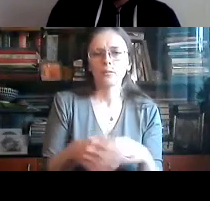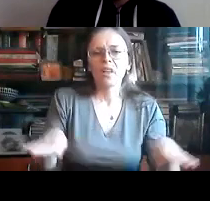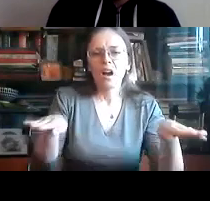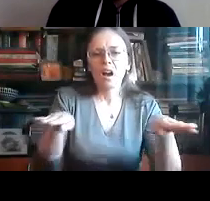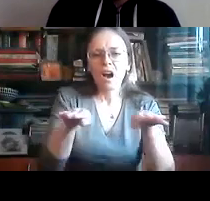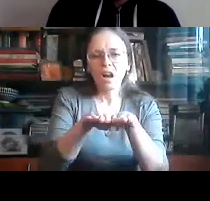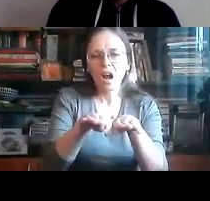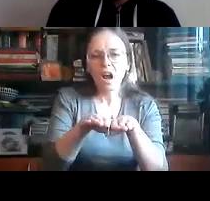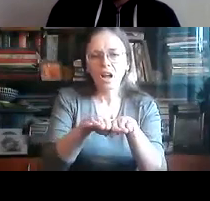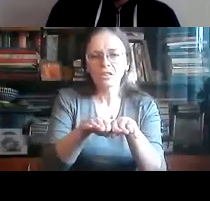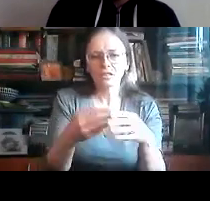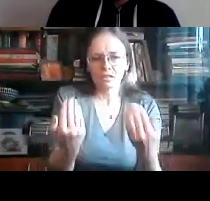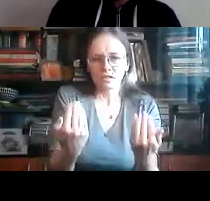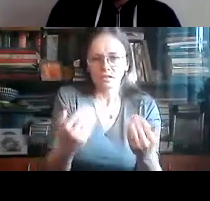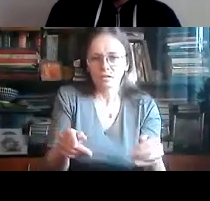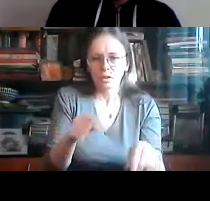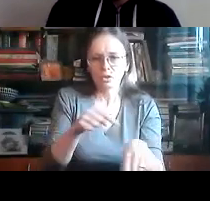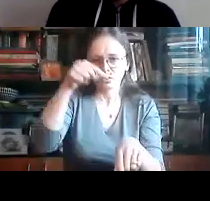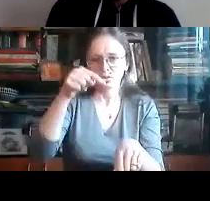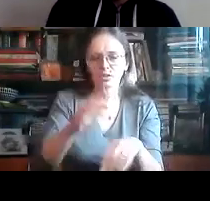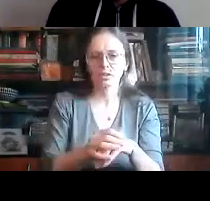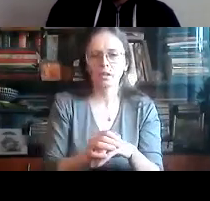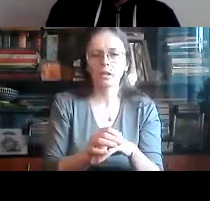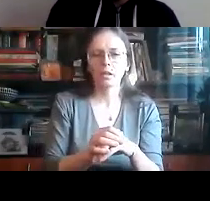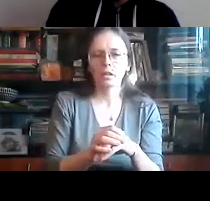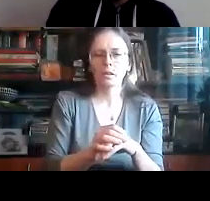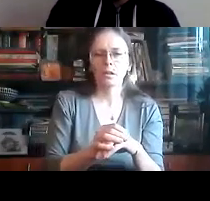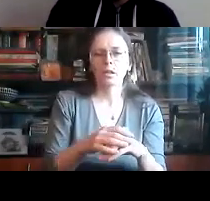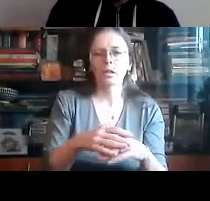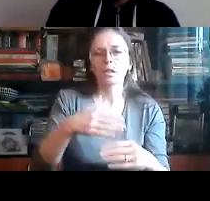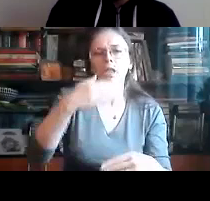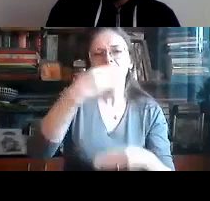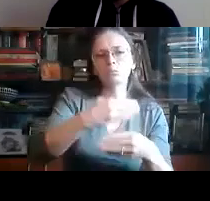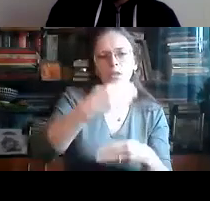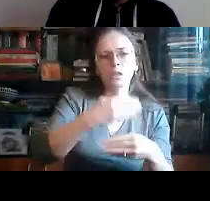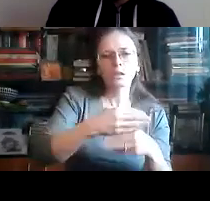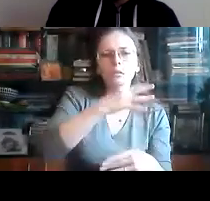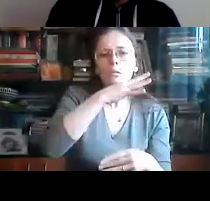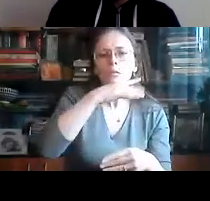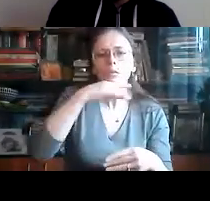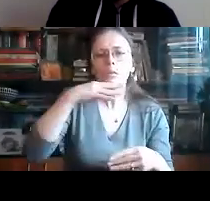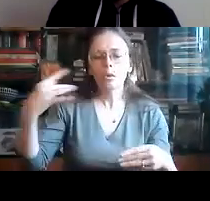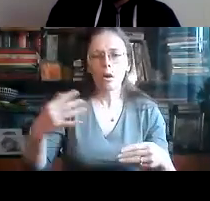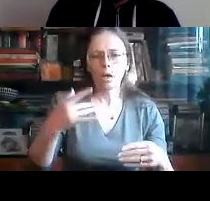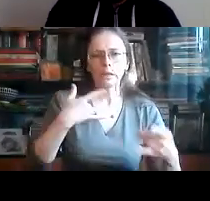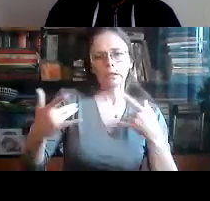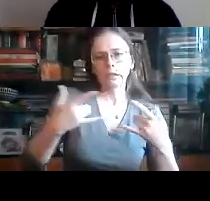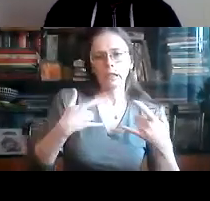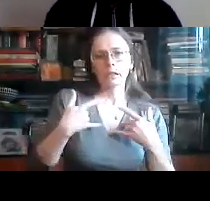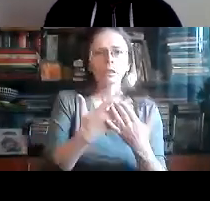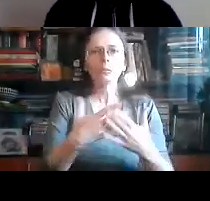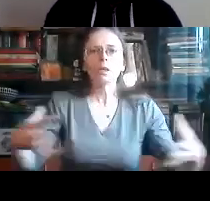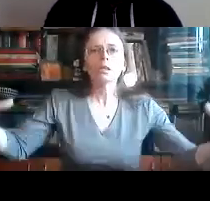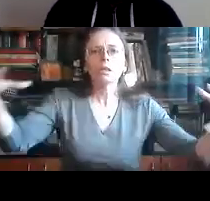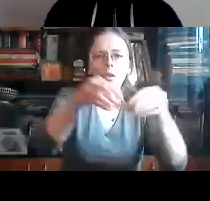театру, огромное количество спектаклей, огромное количество театрального контента сейчас вылилось